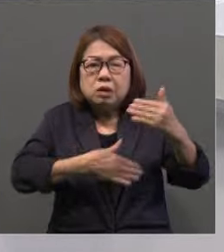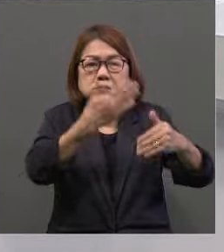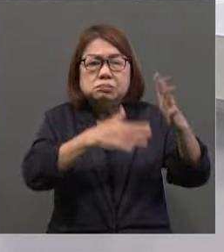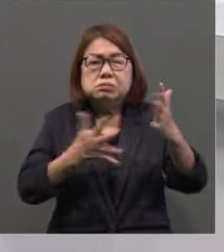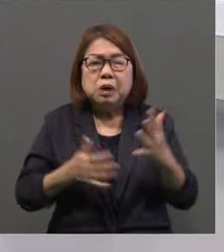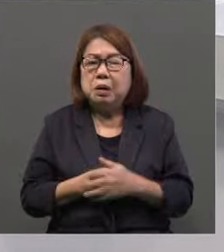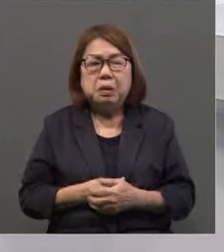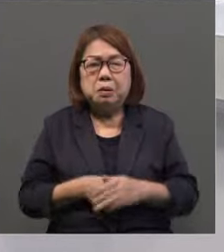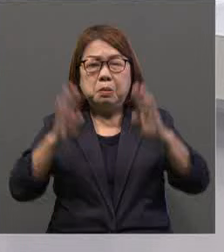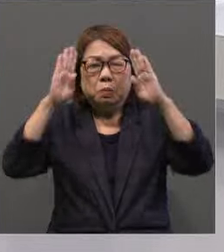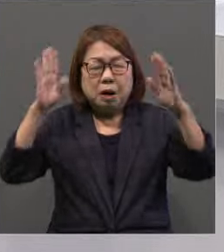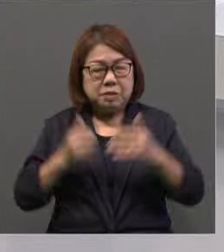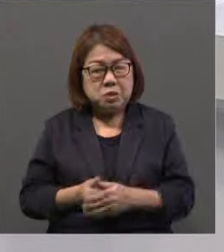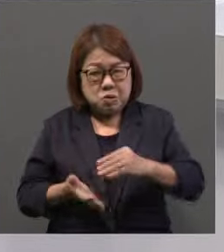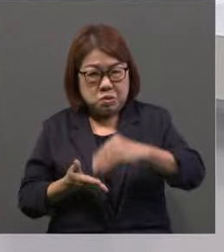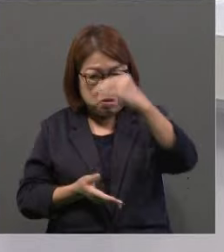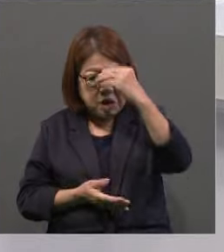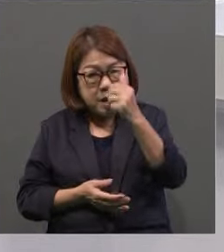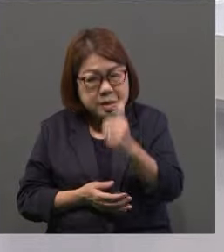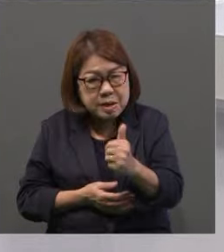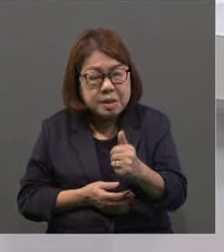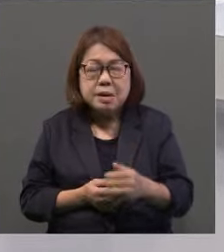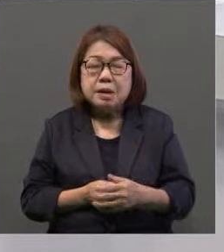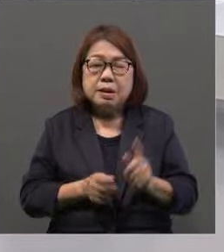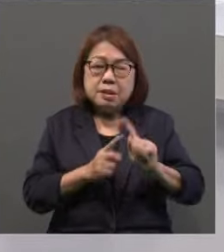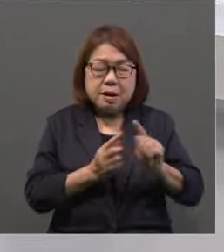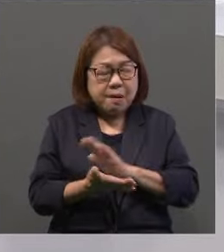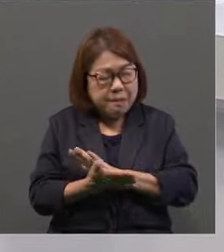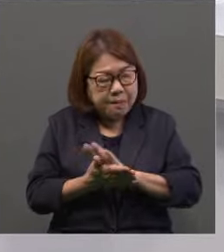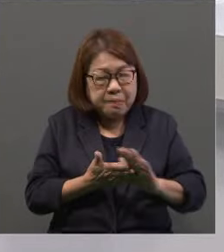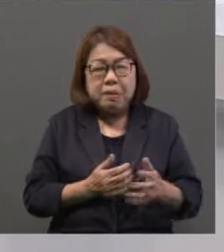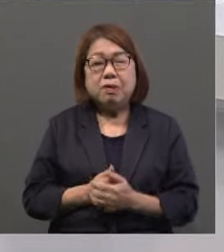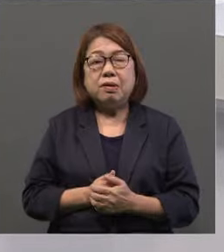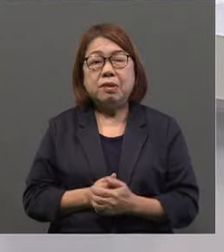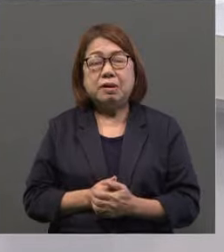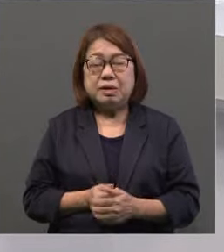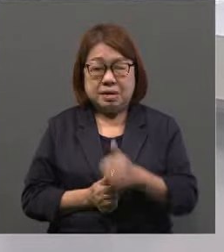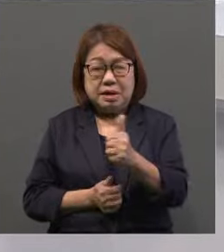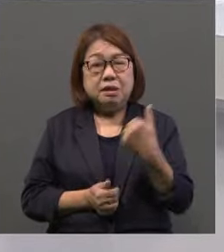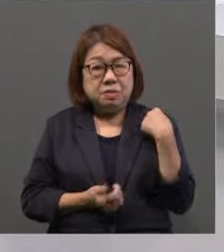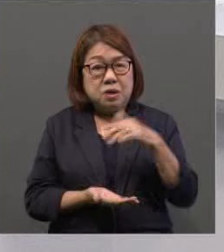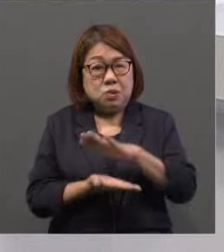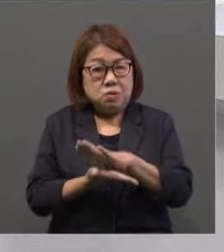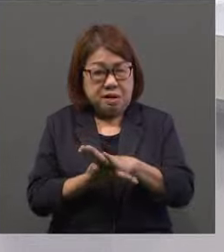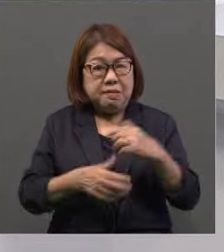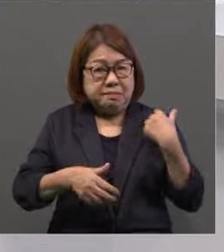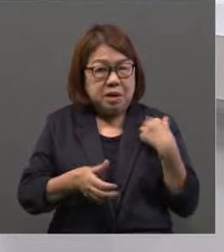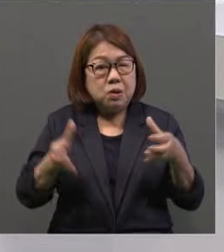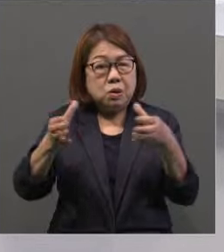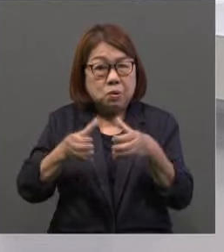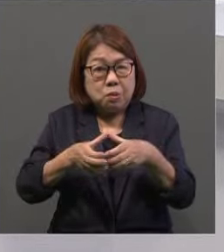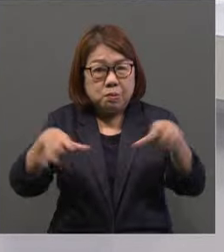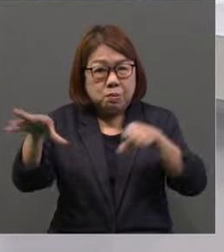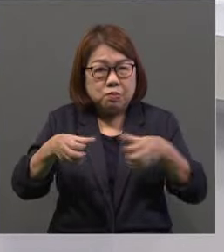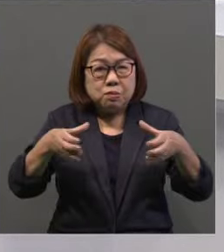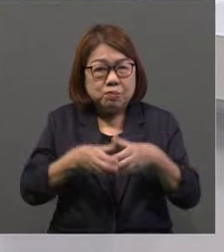การทํากิจกรรมด้วยเรียนเด่นเล่นดีมีวินัยนั่นเองนะฮะปัจจุบันเนี่ยหลายๆโรงเรียนเขาก็จะมีกิจกรรมอย่างเช่นการจัดวงดนตรี